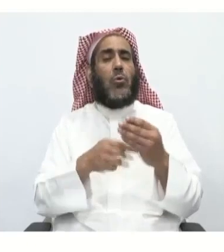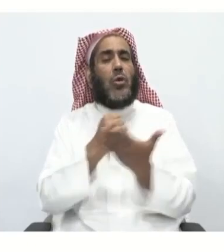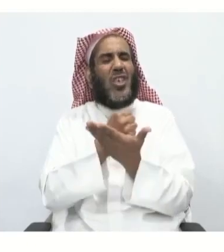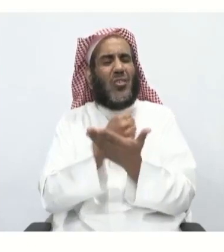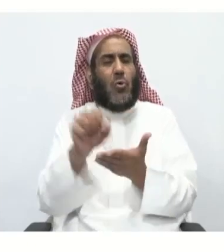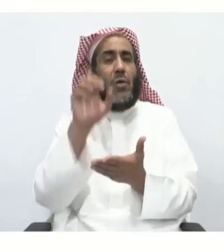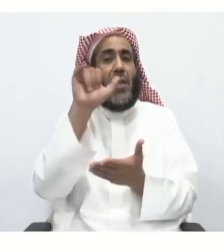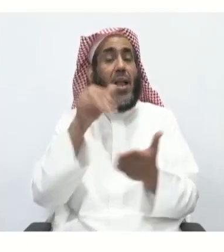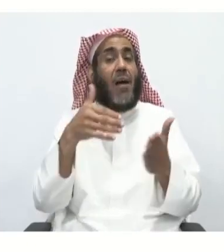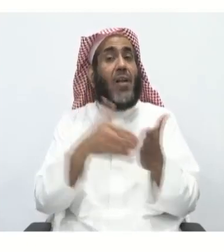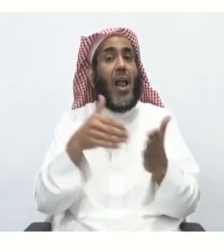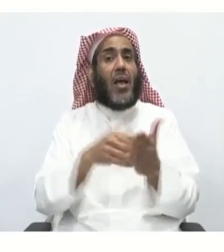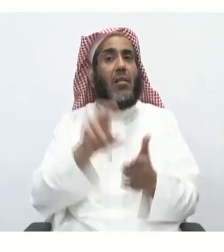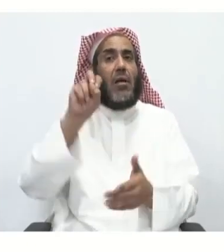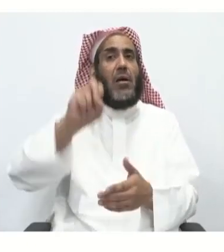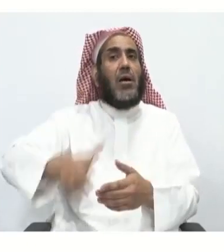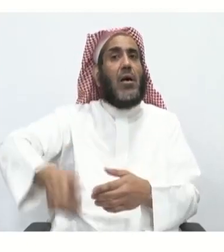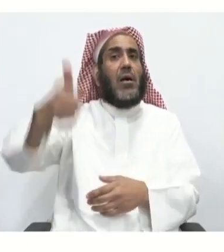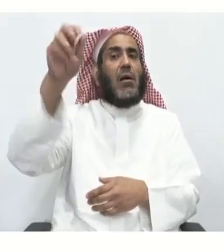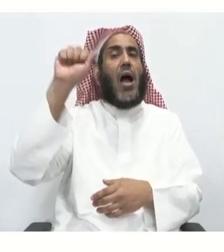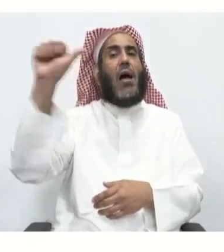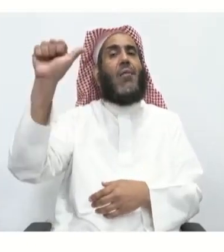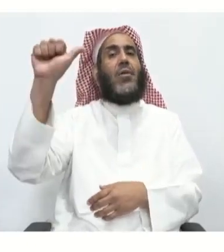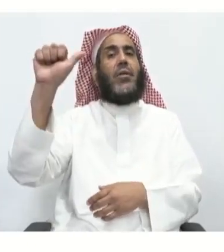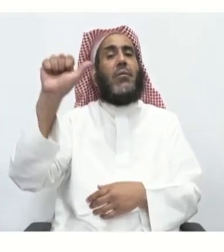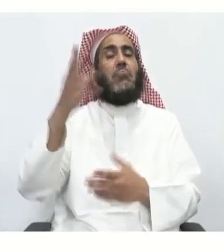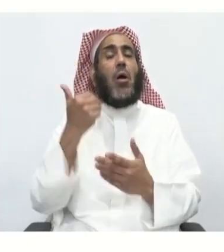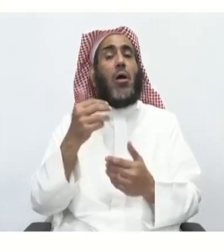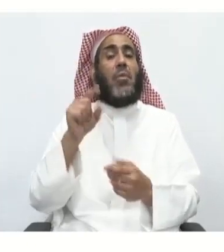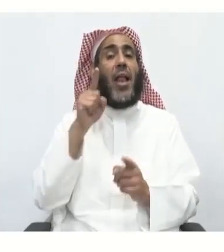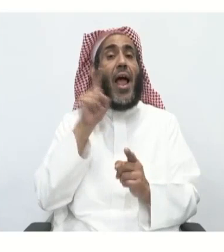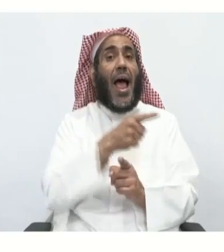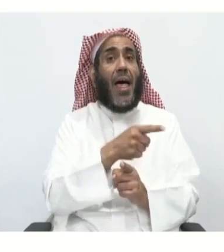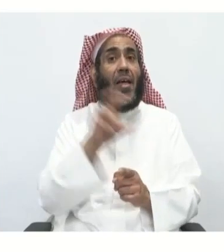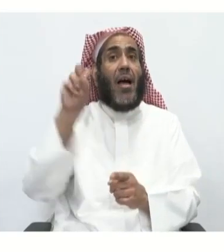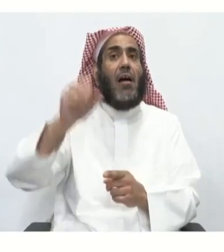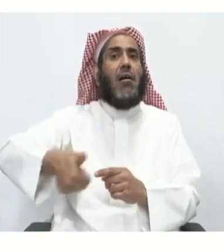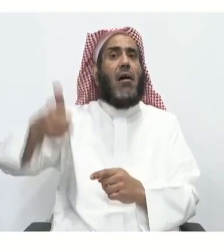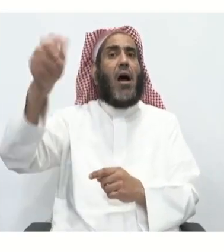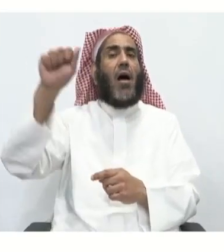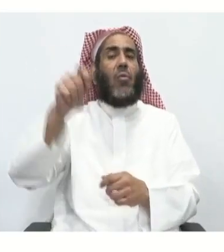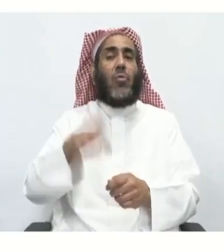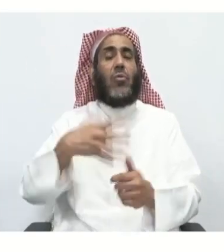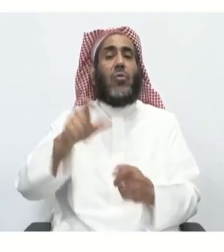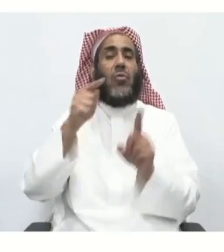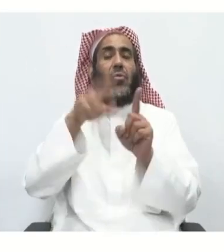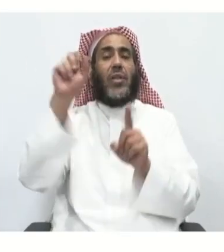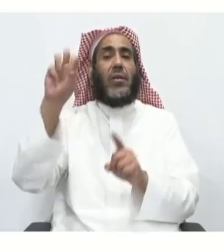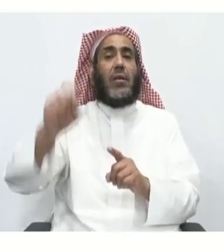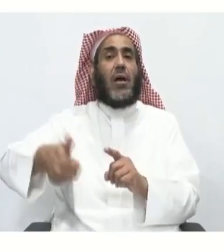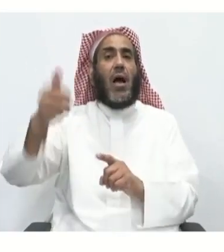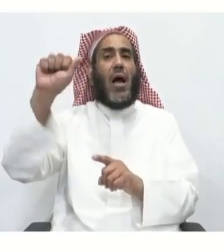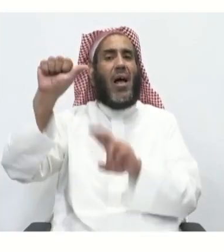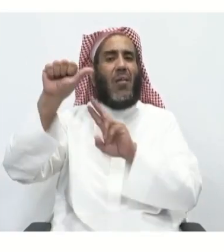ياء المنقوص ياء المنقوص غير مضاف ولا معرف مثل هذا قاض هذا قاض طبعا الكسر هنا دليل على ان هناك ياء